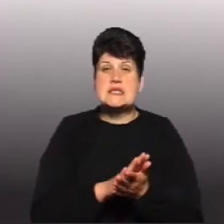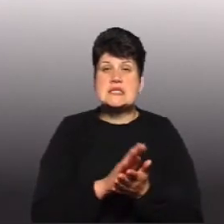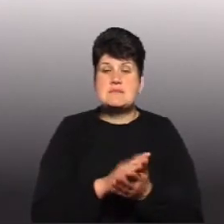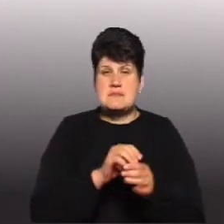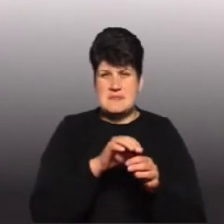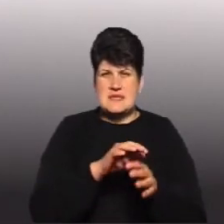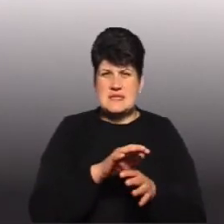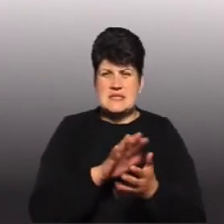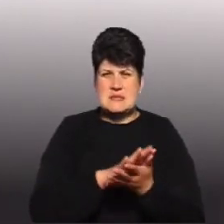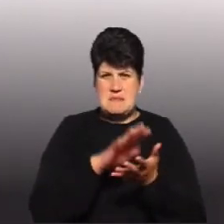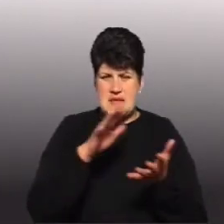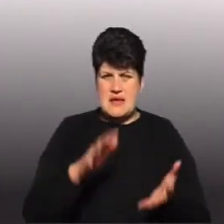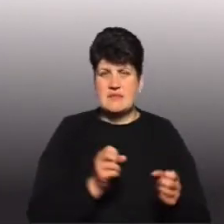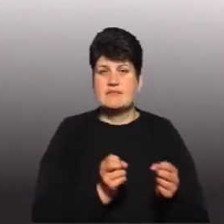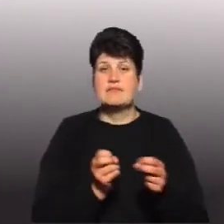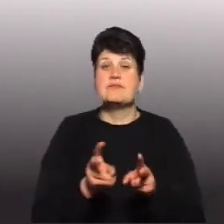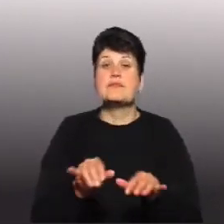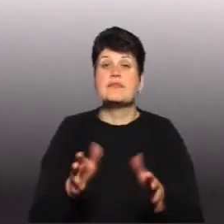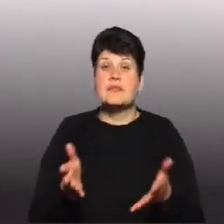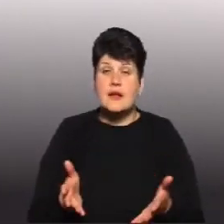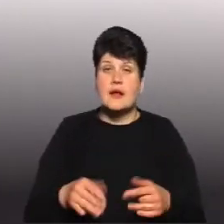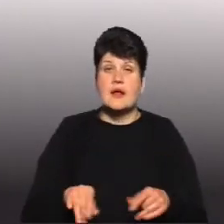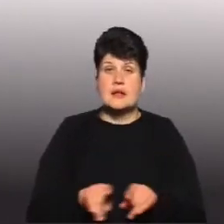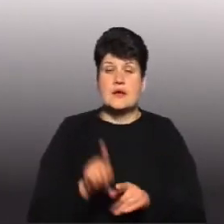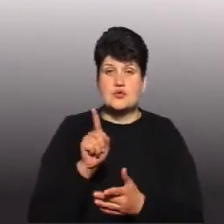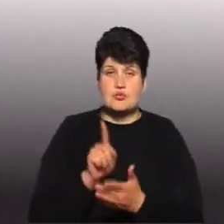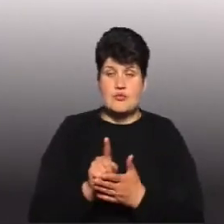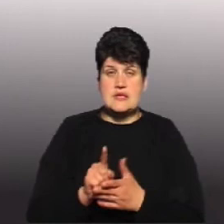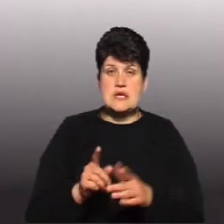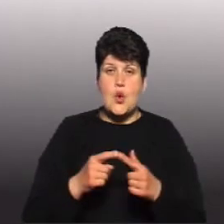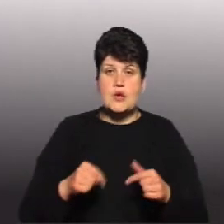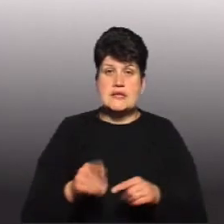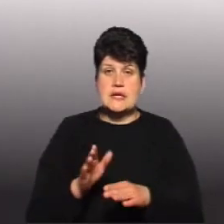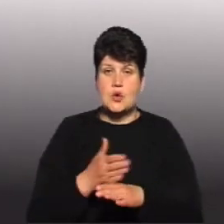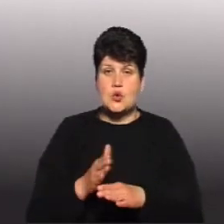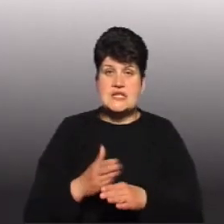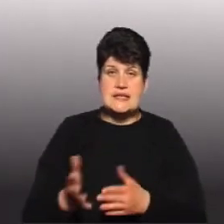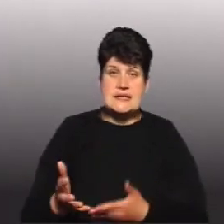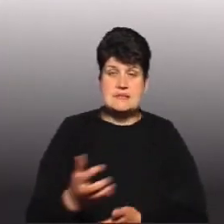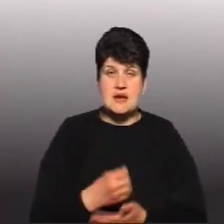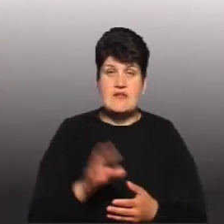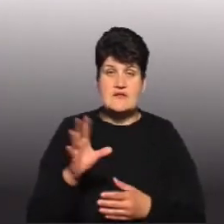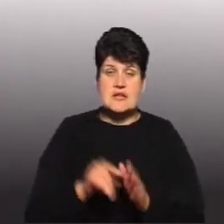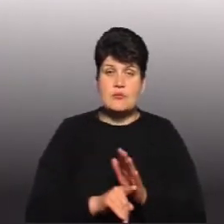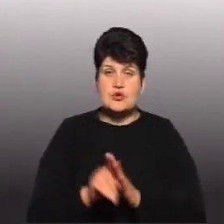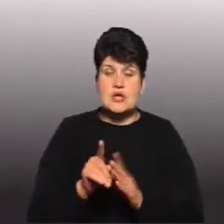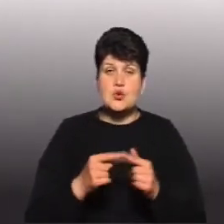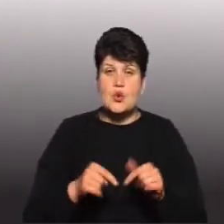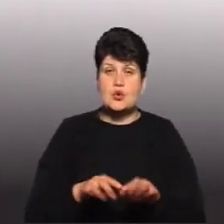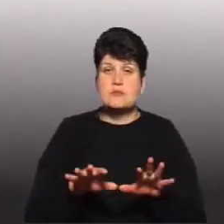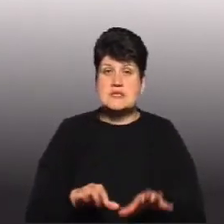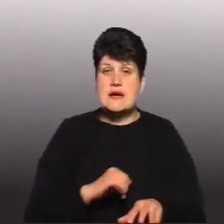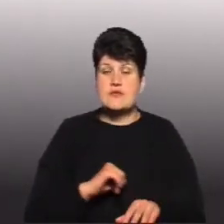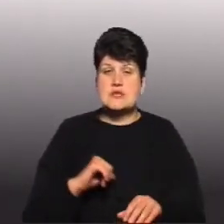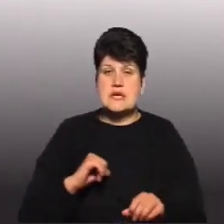створити комунальну службу, а також він зобов'язаний організувати роздільне збирання. Тобто все починається з органу місцевого самоврядування, з його, як ви казали,